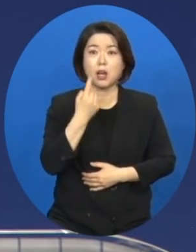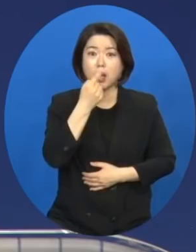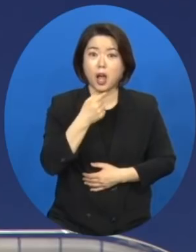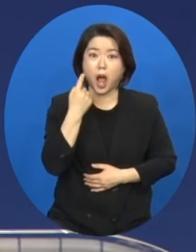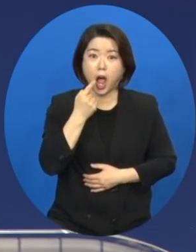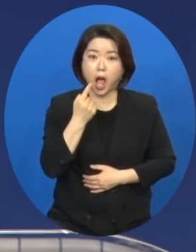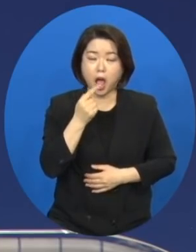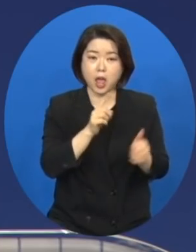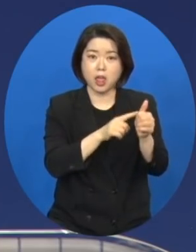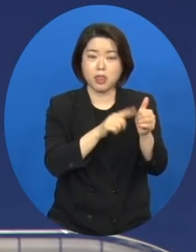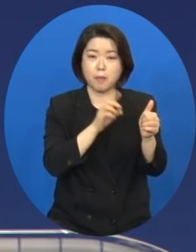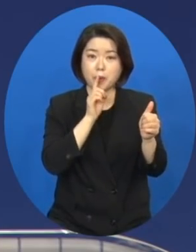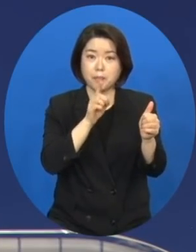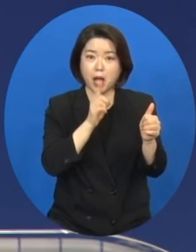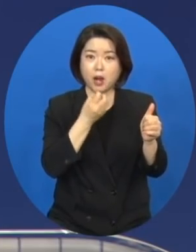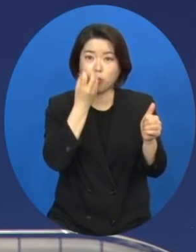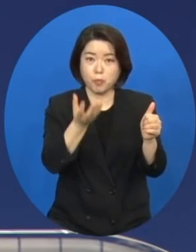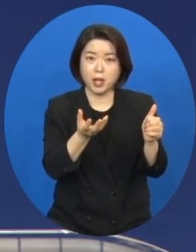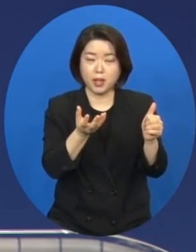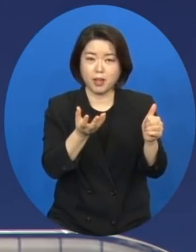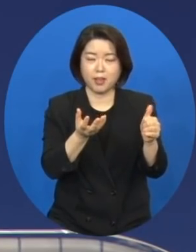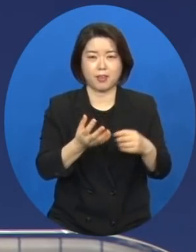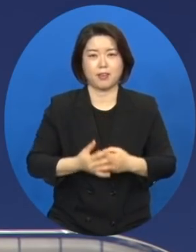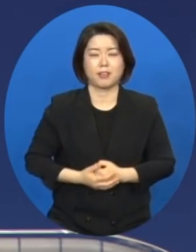남편의 입술에서 나왔어요.